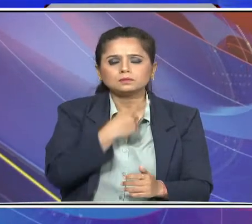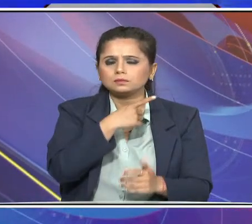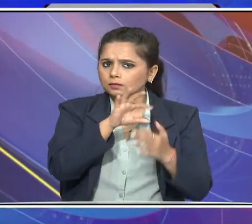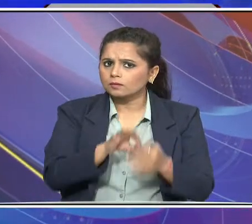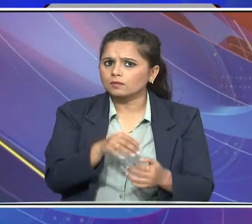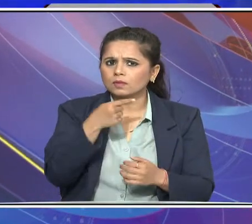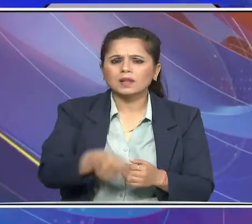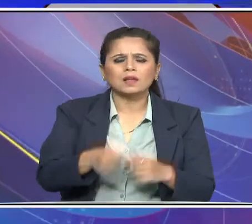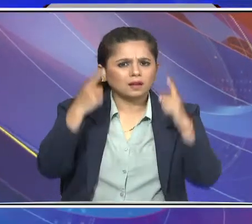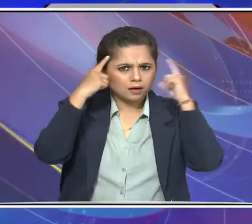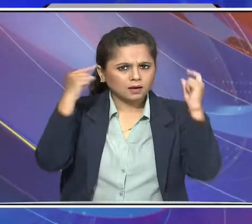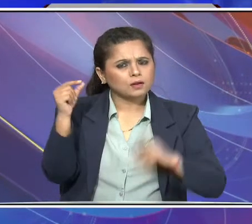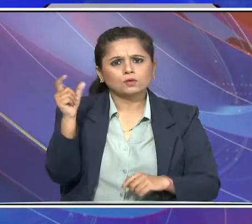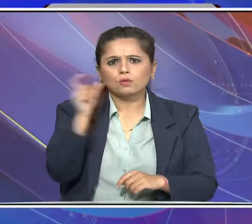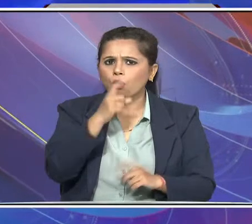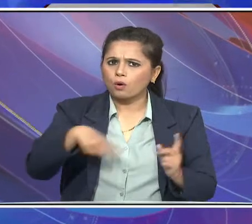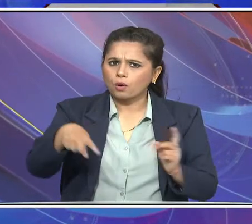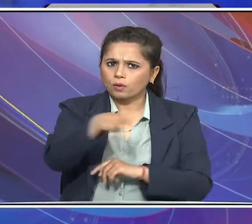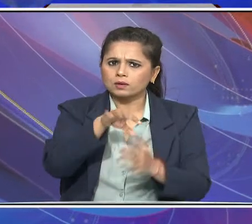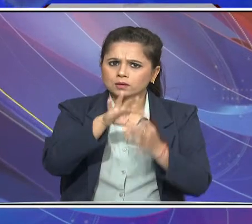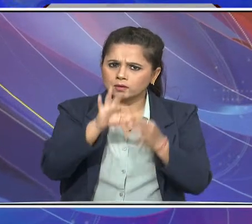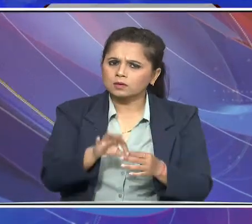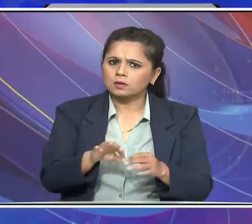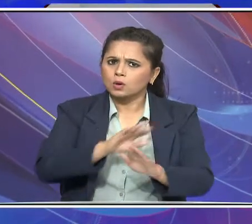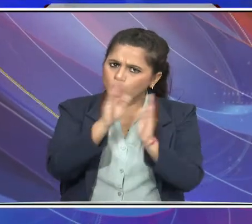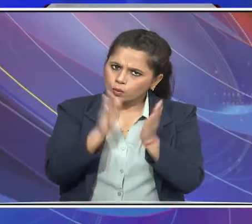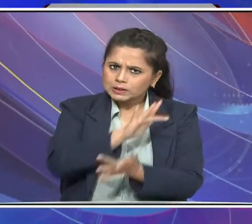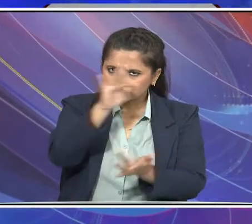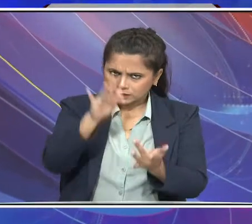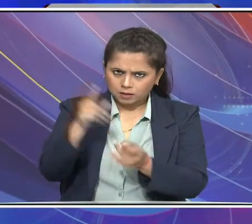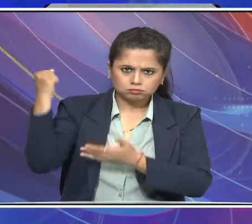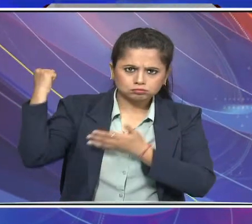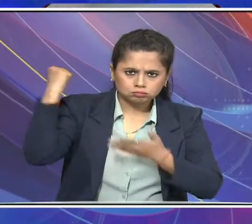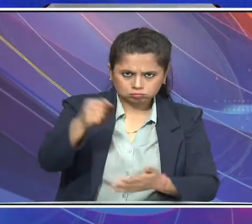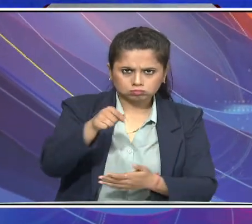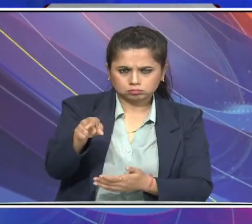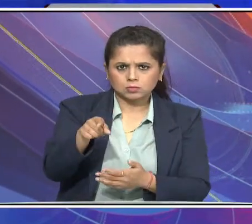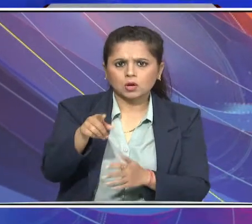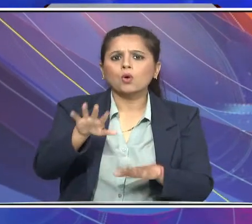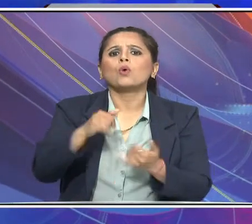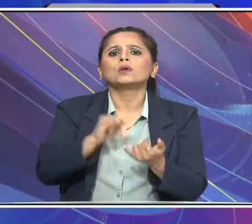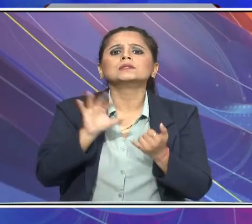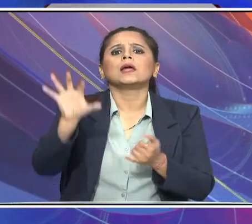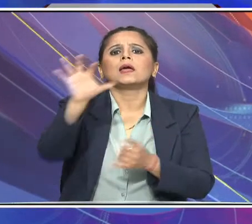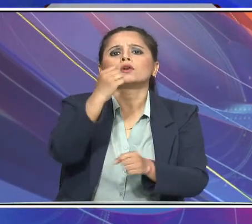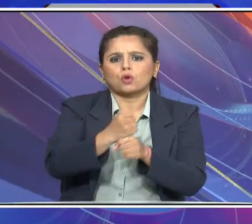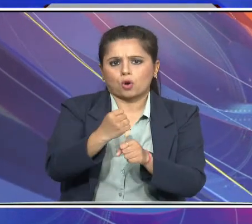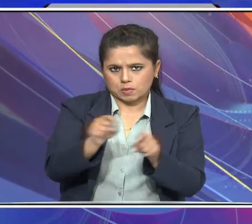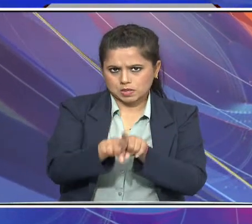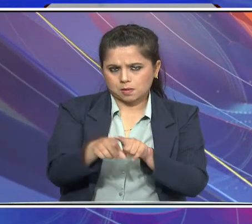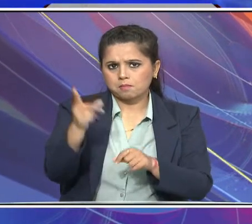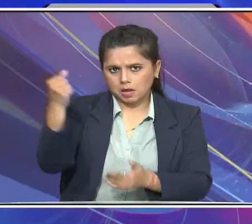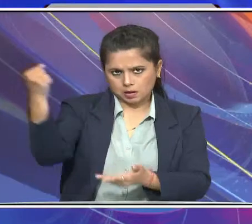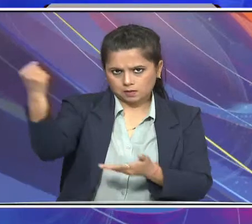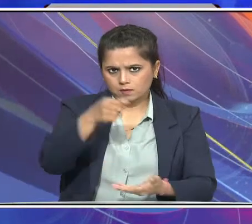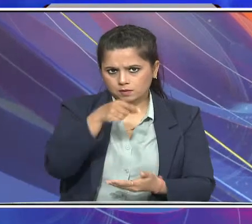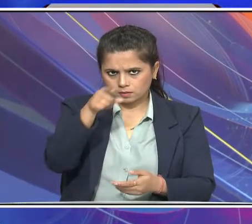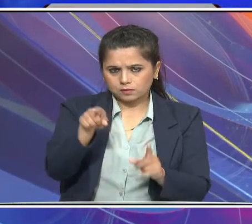नरसिंह कॉलेज दिस बिल बी एन टोटली सेंट्रली फंडे प्रोग्राम और स्टेटस बिल अलसो